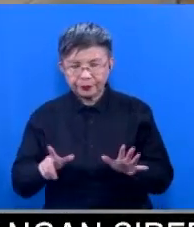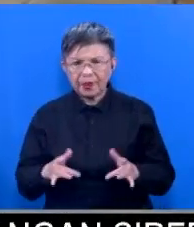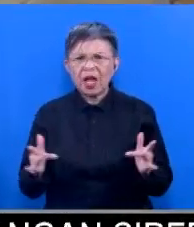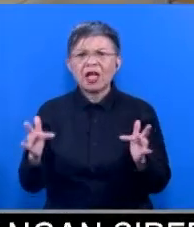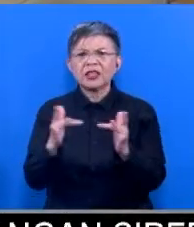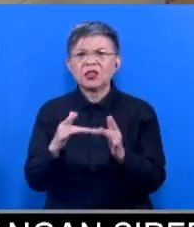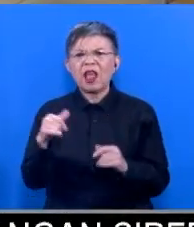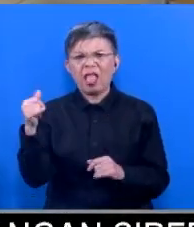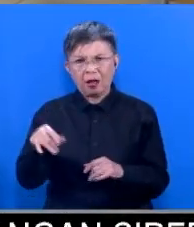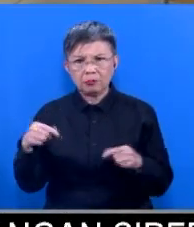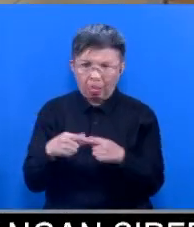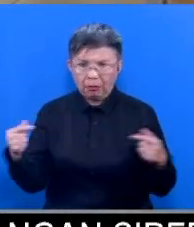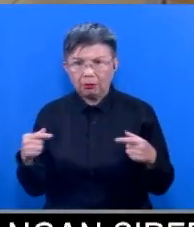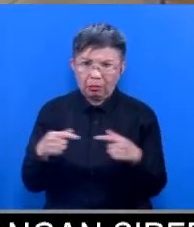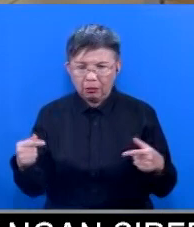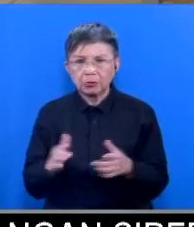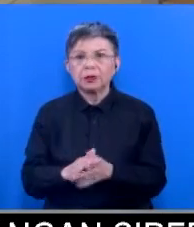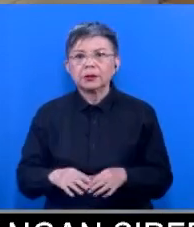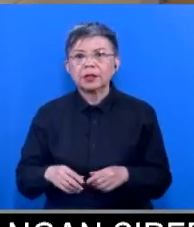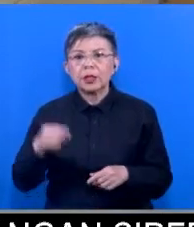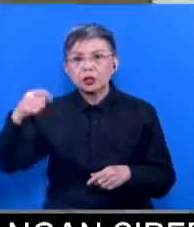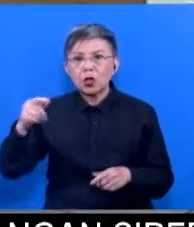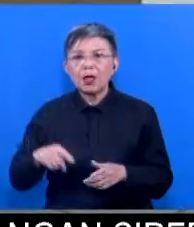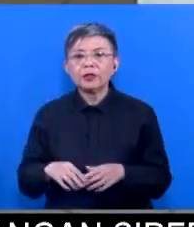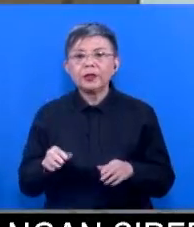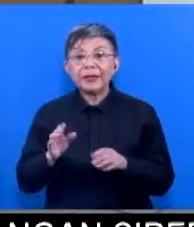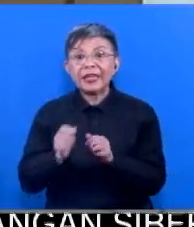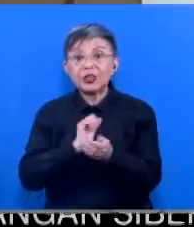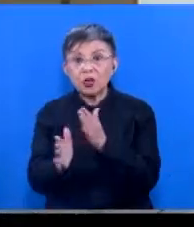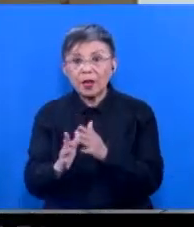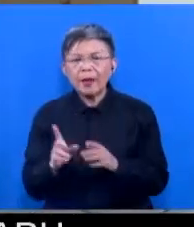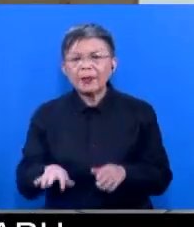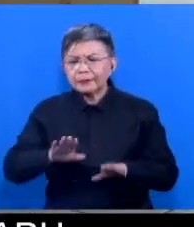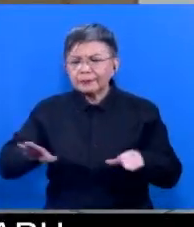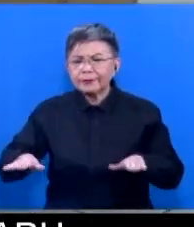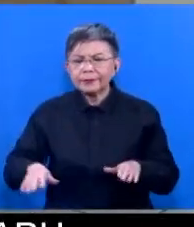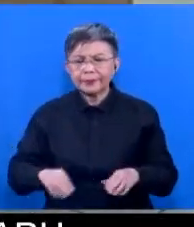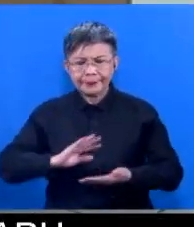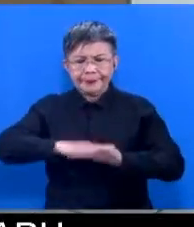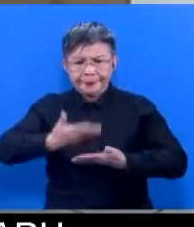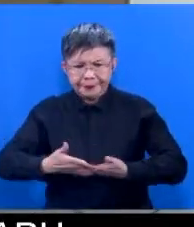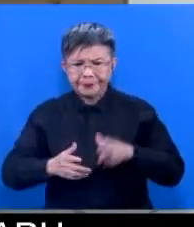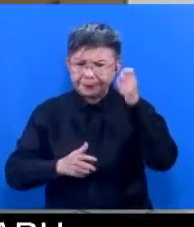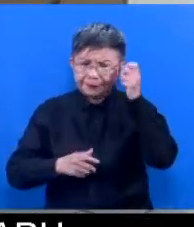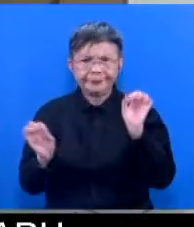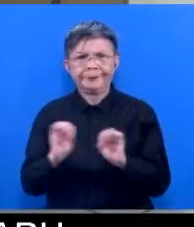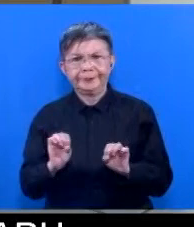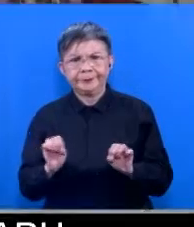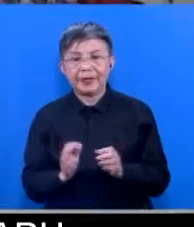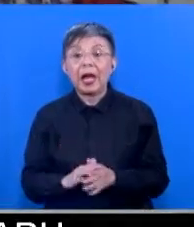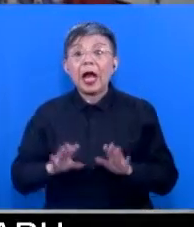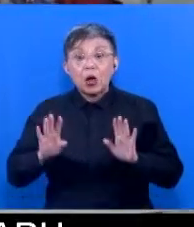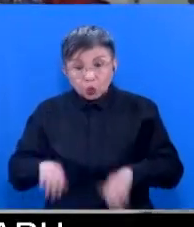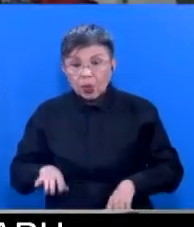yang kurang baik, ujian dilakukan di sekolah lantaran siswa tidak memiliki laptop atau telepon seluler. Sementara bagi siswa yang